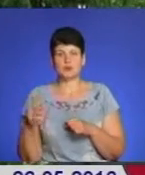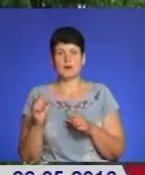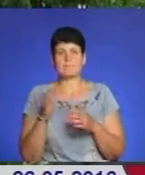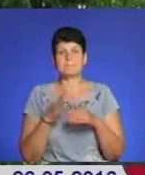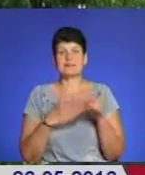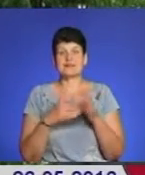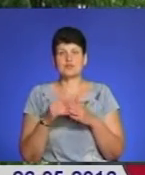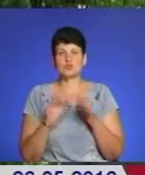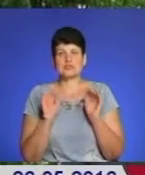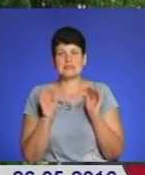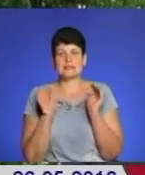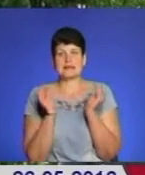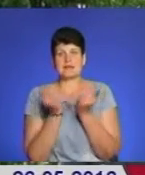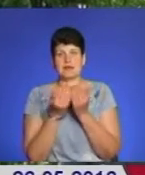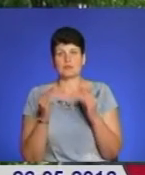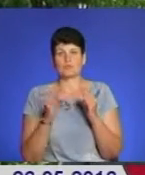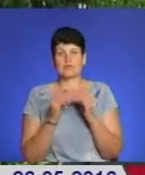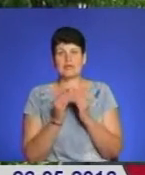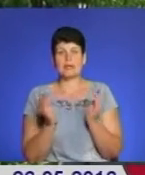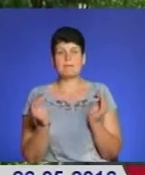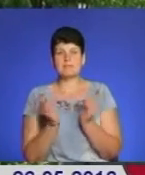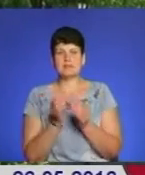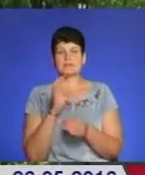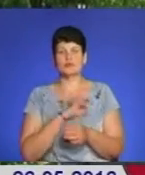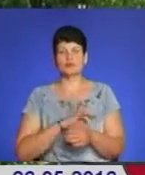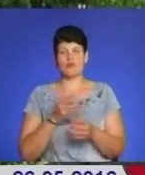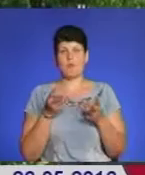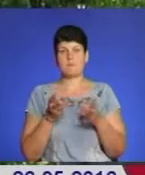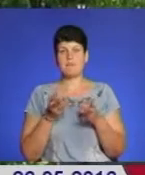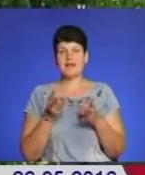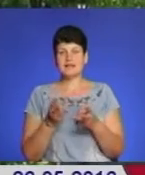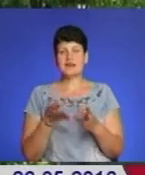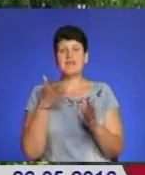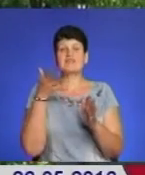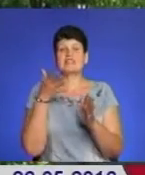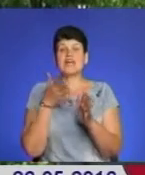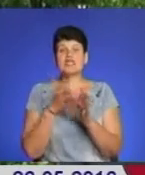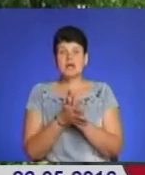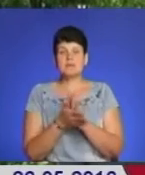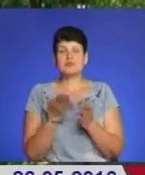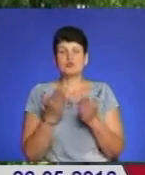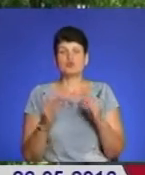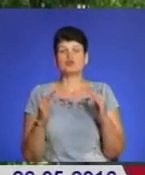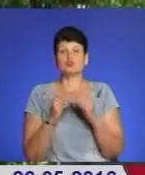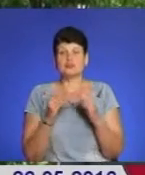ми герметизуємо будинок, тим самим ми менше споживаємо палива, яке ми втрачаємо на виході, якщо будинок не готовий до